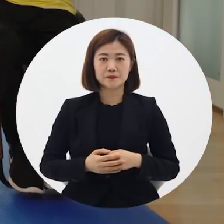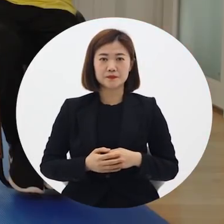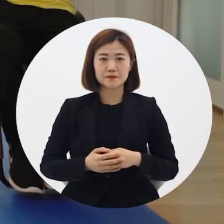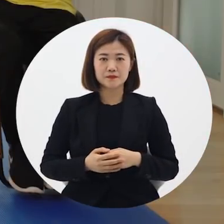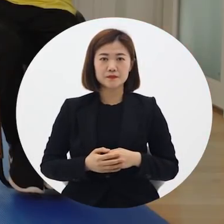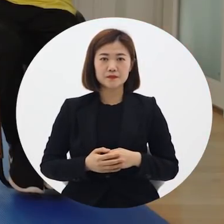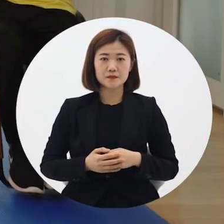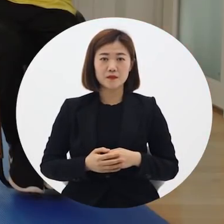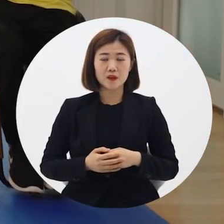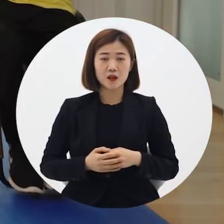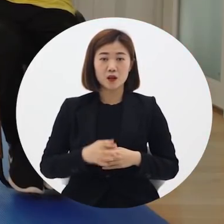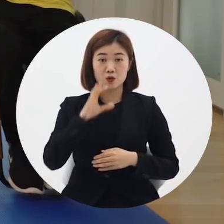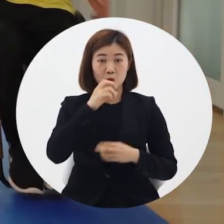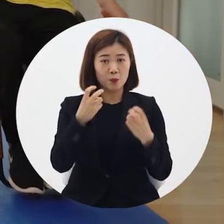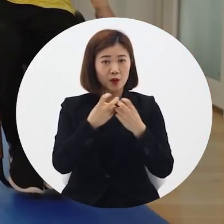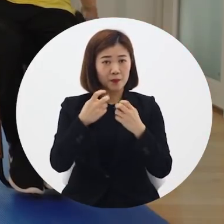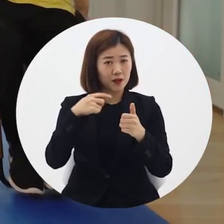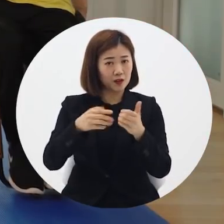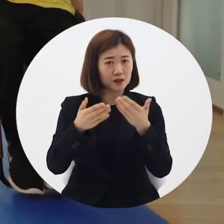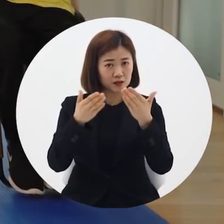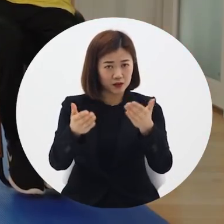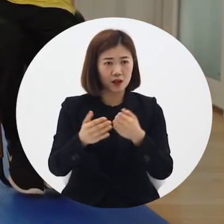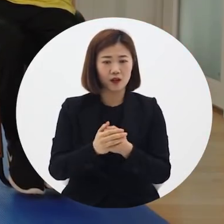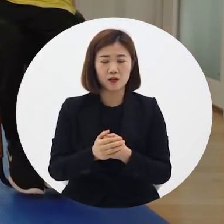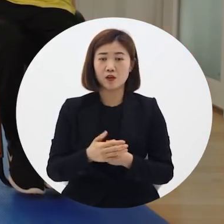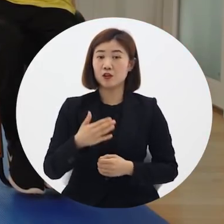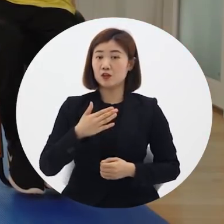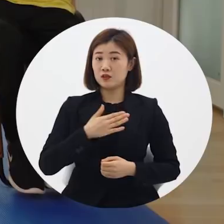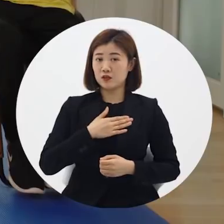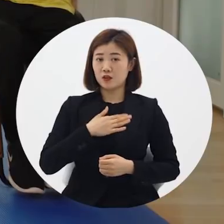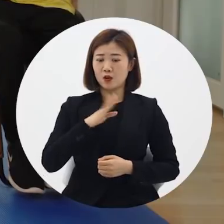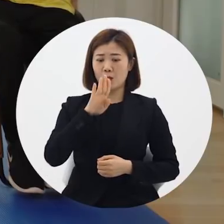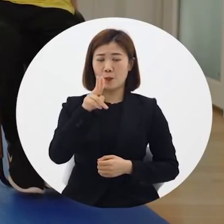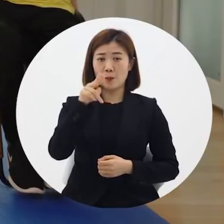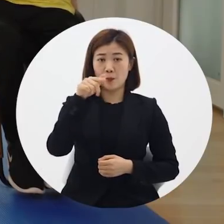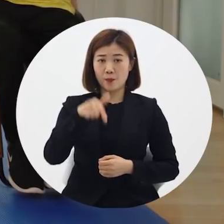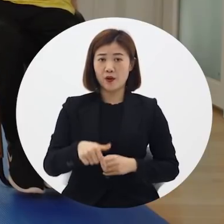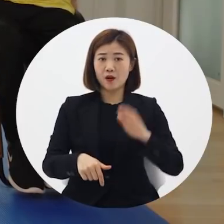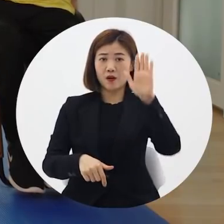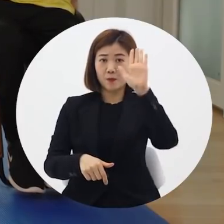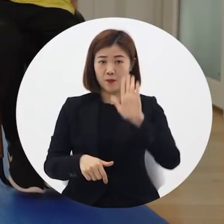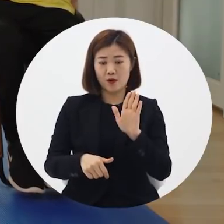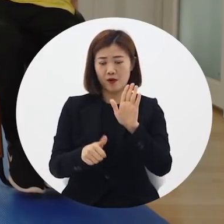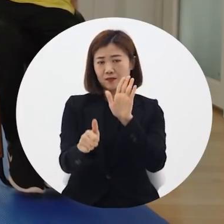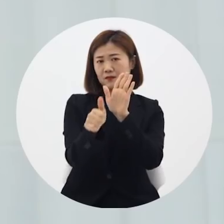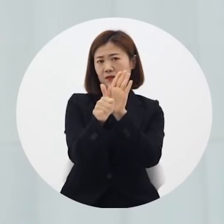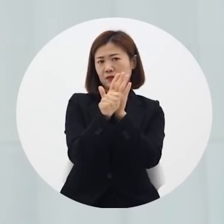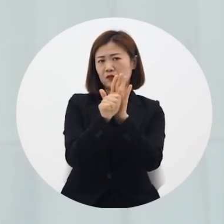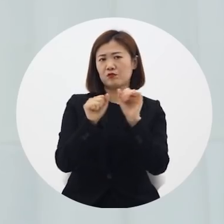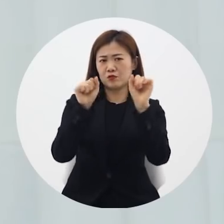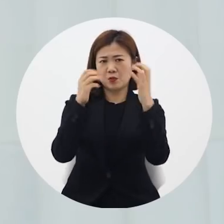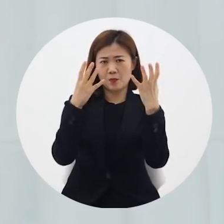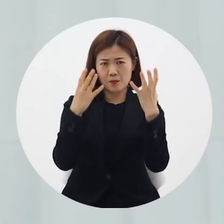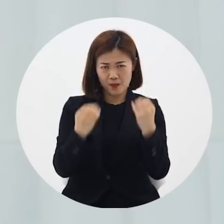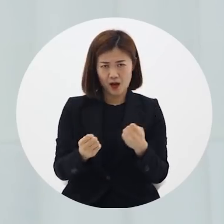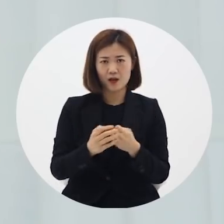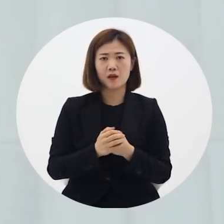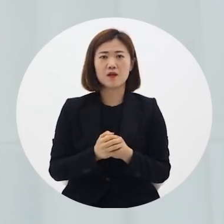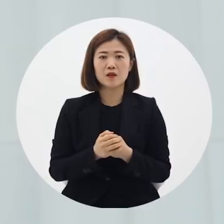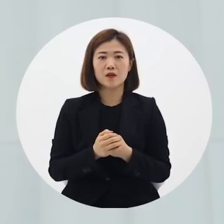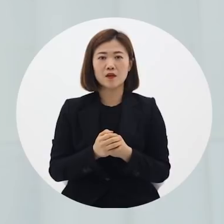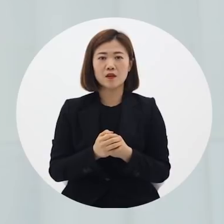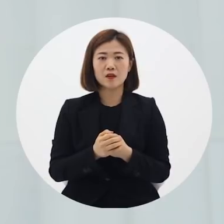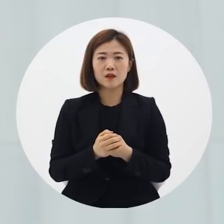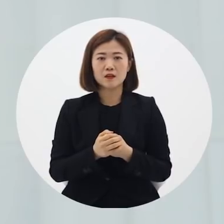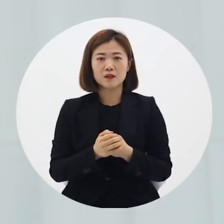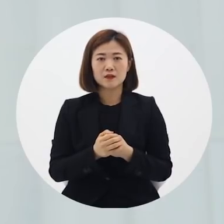합니다. 제가 쉽게 팁을 드리자면 저 같은 경우도 벽에다 대고 많이 근육 스트레칭 많이 하거든요. 이해하기 쉽게 하기